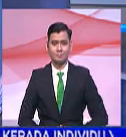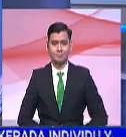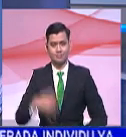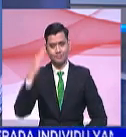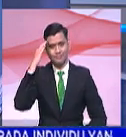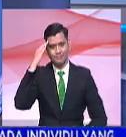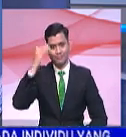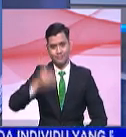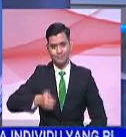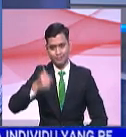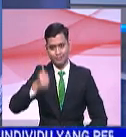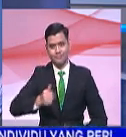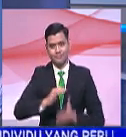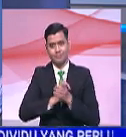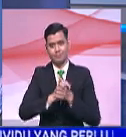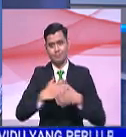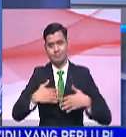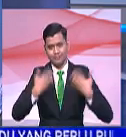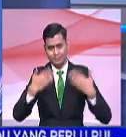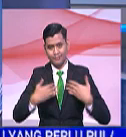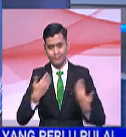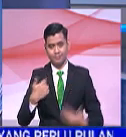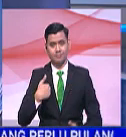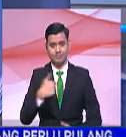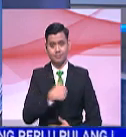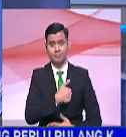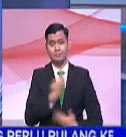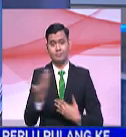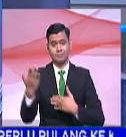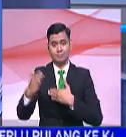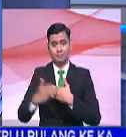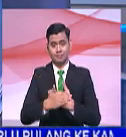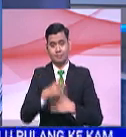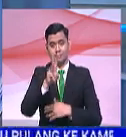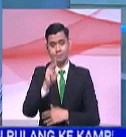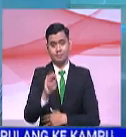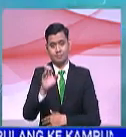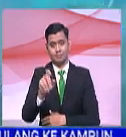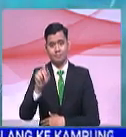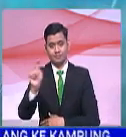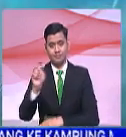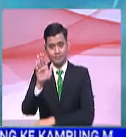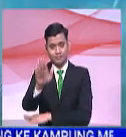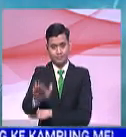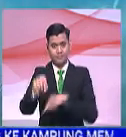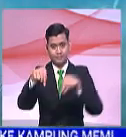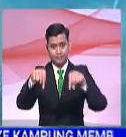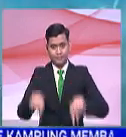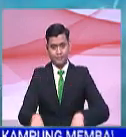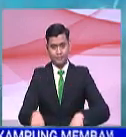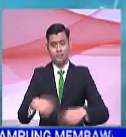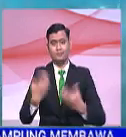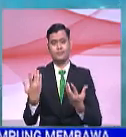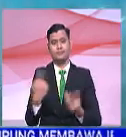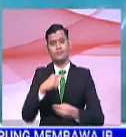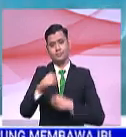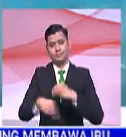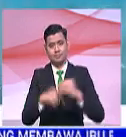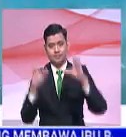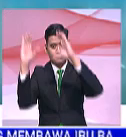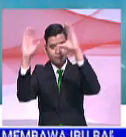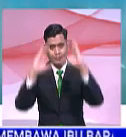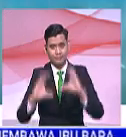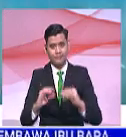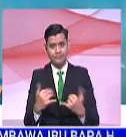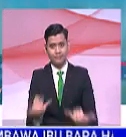Assalamualaikum dan salam sejahtera kembali bersama jabatan meteorologi Malaysia pada petang ini untuk perkembangan cuaca yang terkini